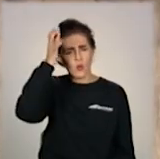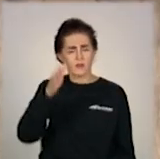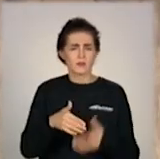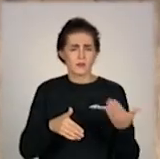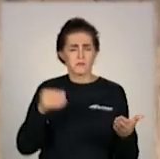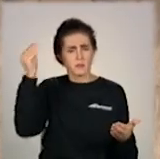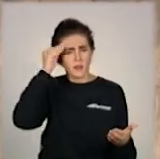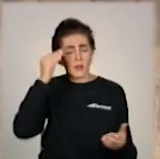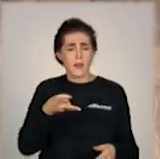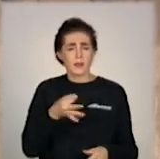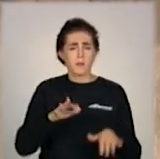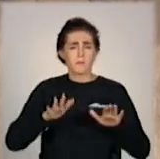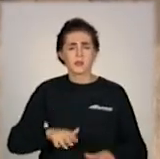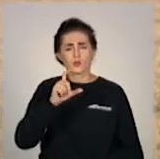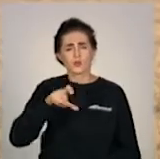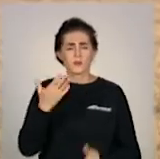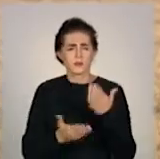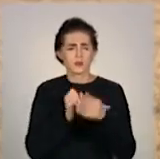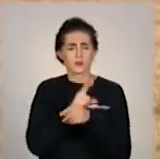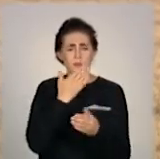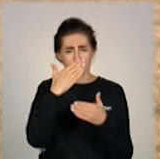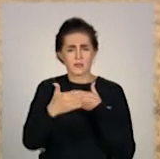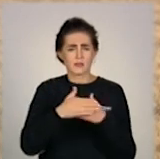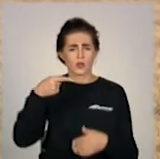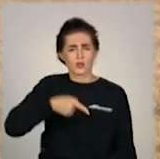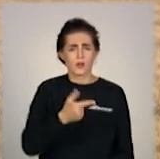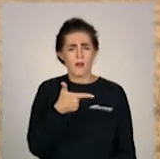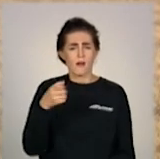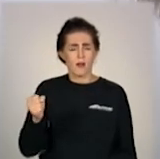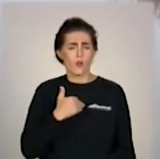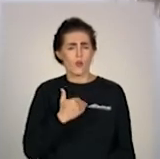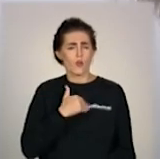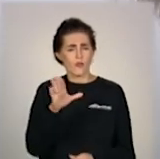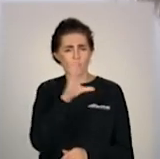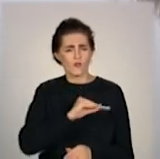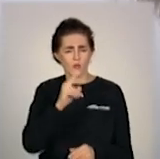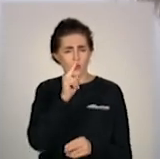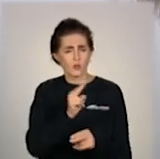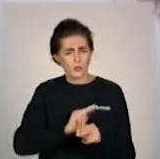Місцеві кажуть, якщо заказник, а це понад 1000 гектарів, вирішить ліквідувати, вони